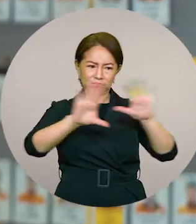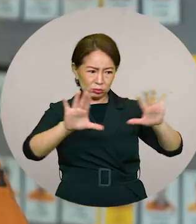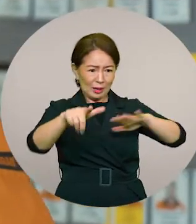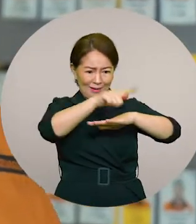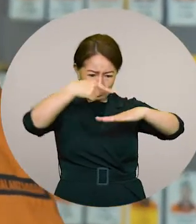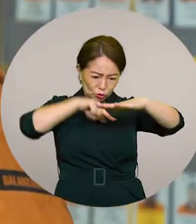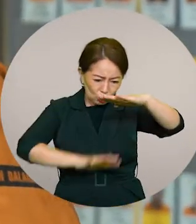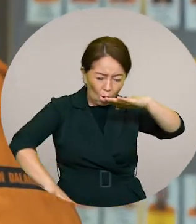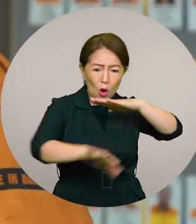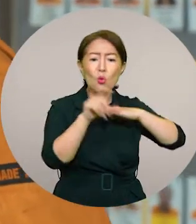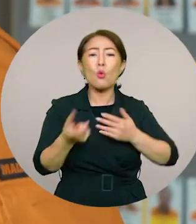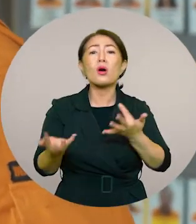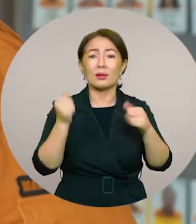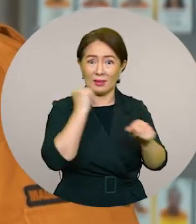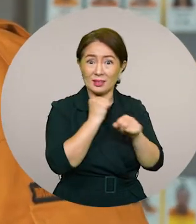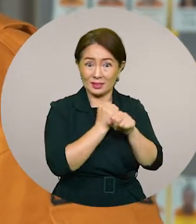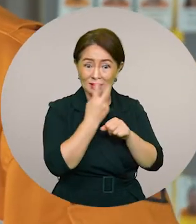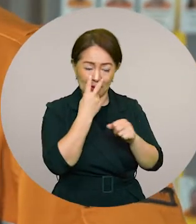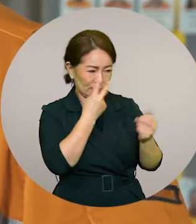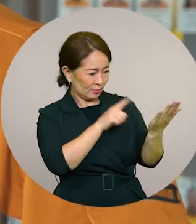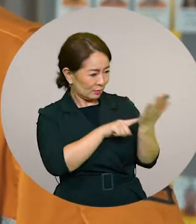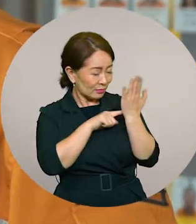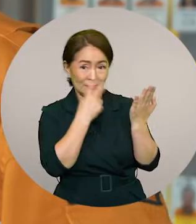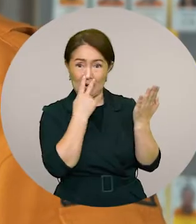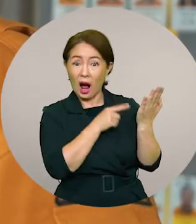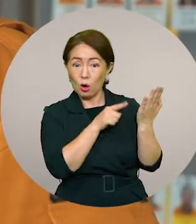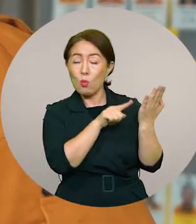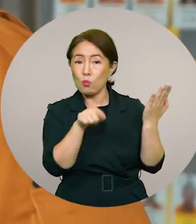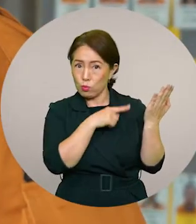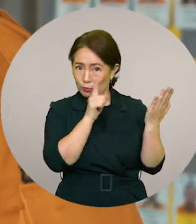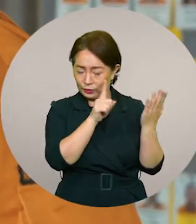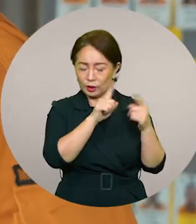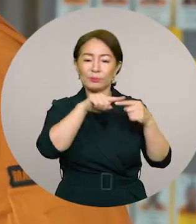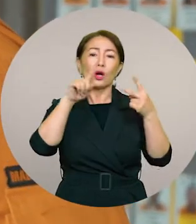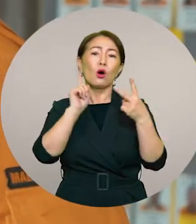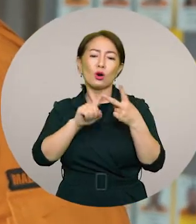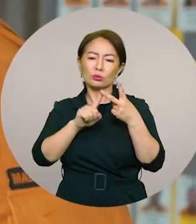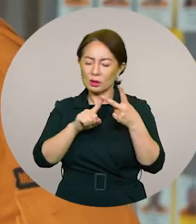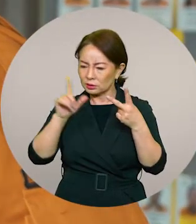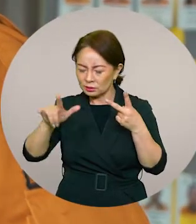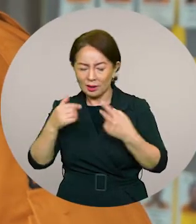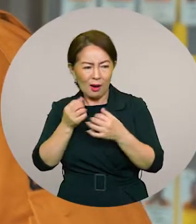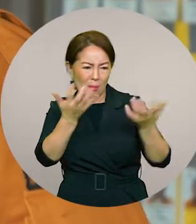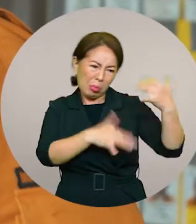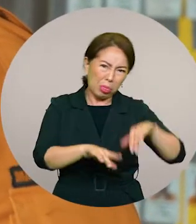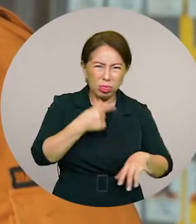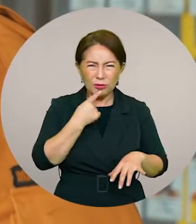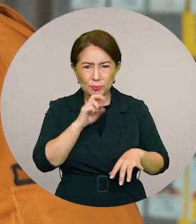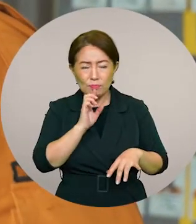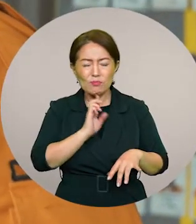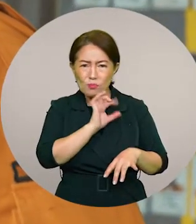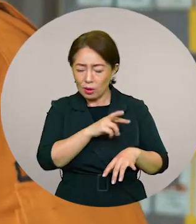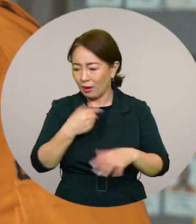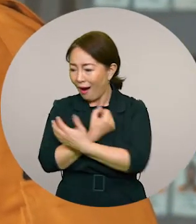байна тийм. Нэгдүгээр бүртгэл хяналт явуулж байна. Хоёрдугаар яах вэ гэхээр аврах үйл ажиллагаан дээр одоо нөгөө биднээс